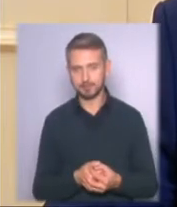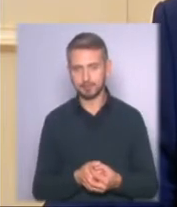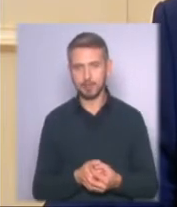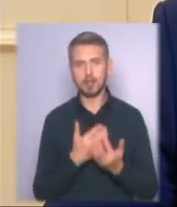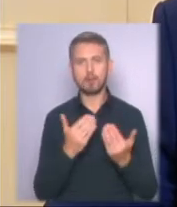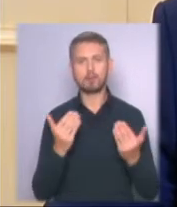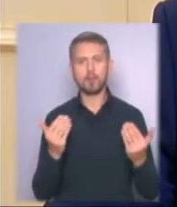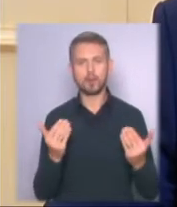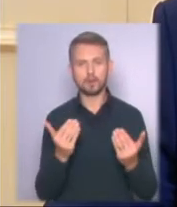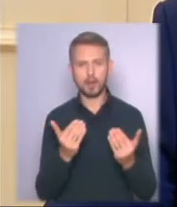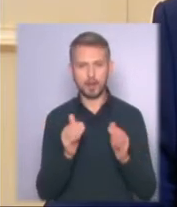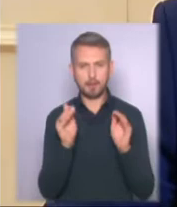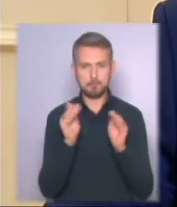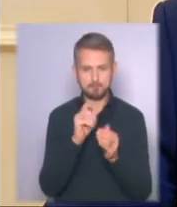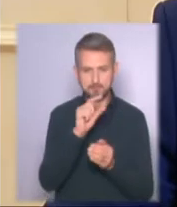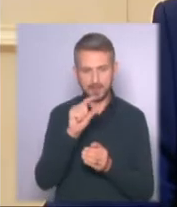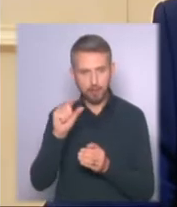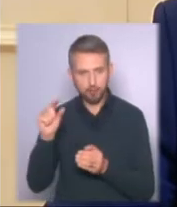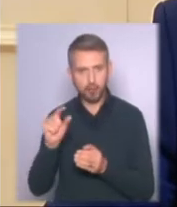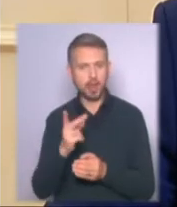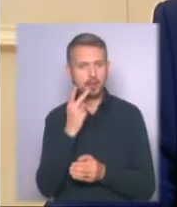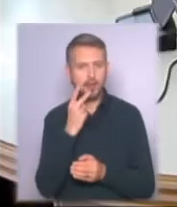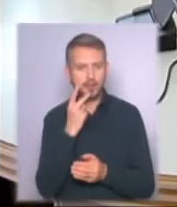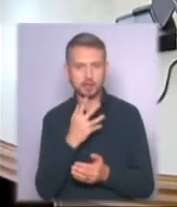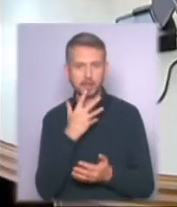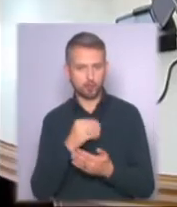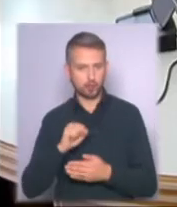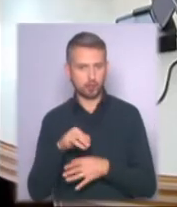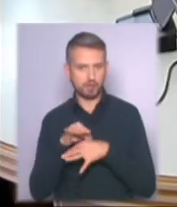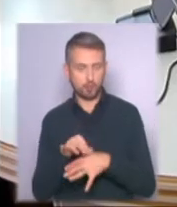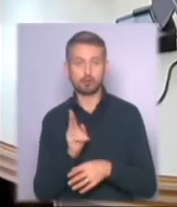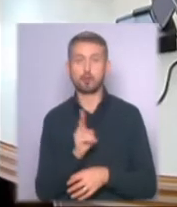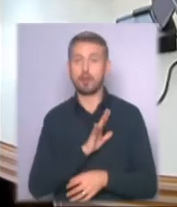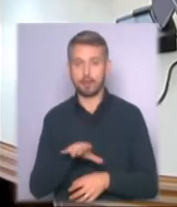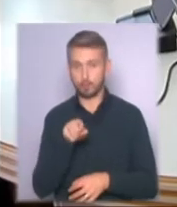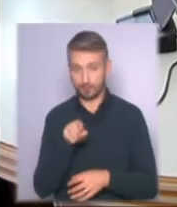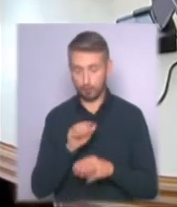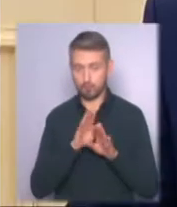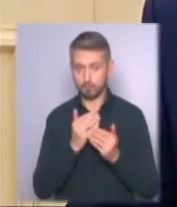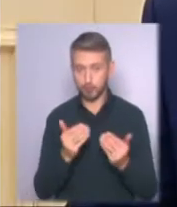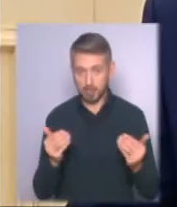Музей мікромініатюри, я завжди всіх друзів туди вожу. Ті, хто не був в цьому музеї,